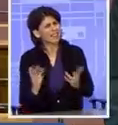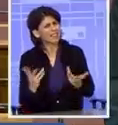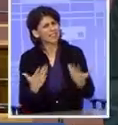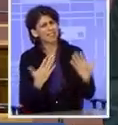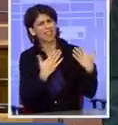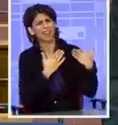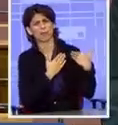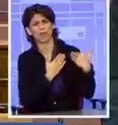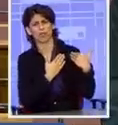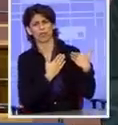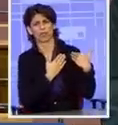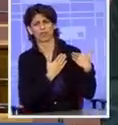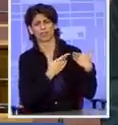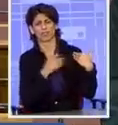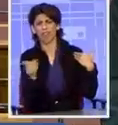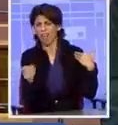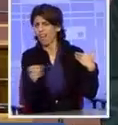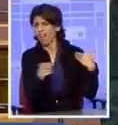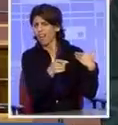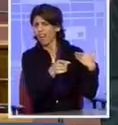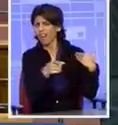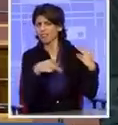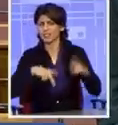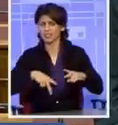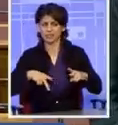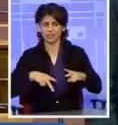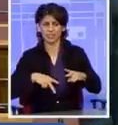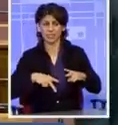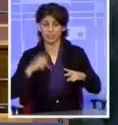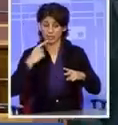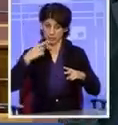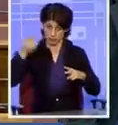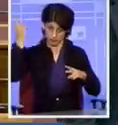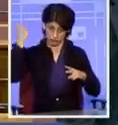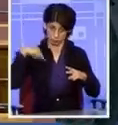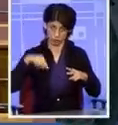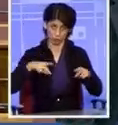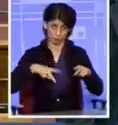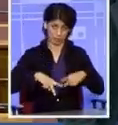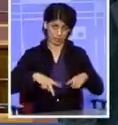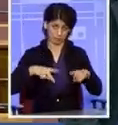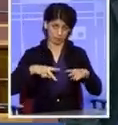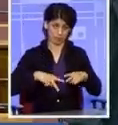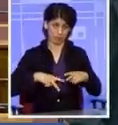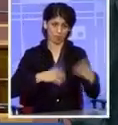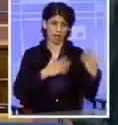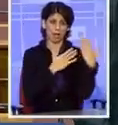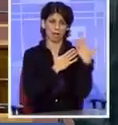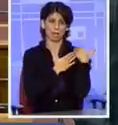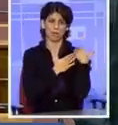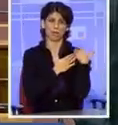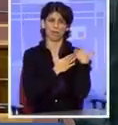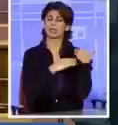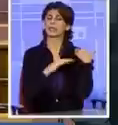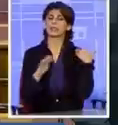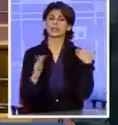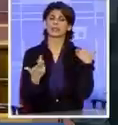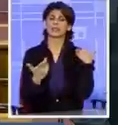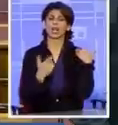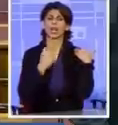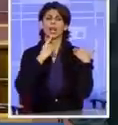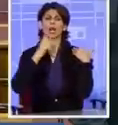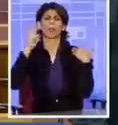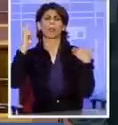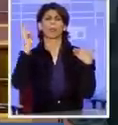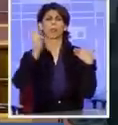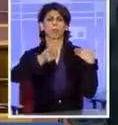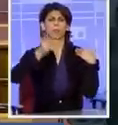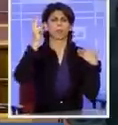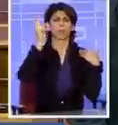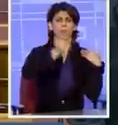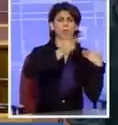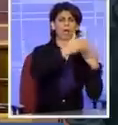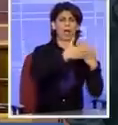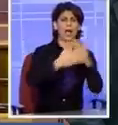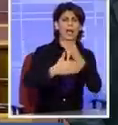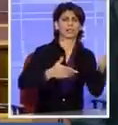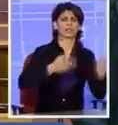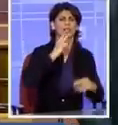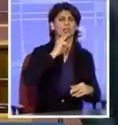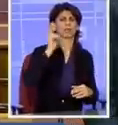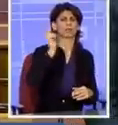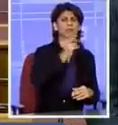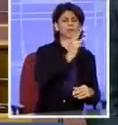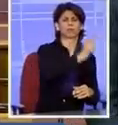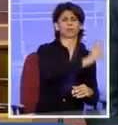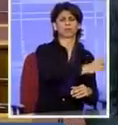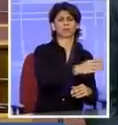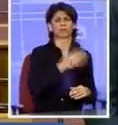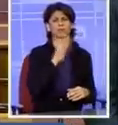στην κυβέρνησή σας? Στην προηγούμενη κυβέρνηση, αρμοδιότητά του ήταν να συκοφαντεί και να καθιβρίζει την αριστερά και τους